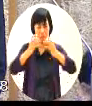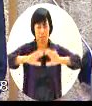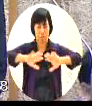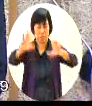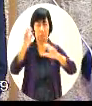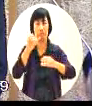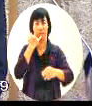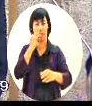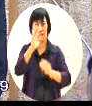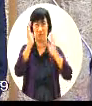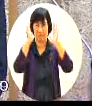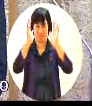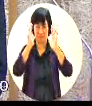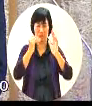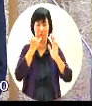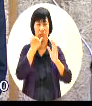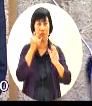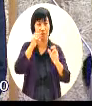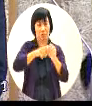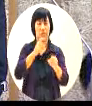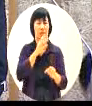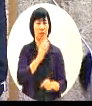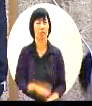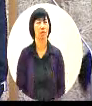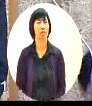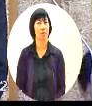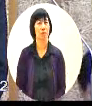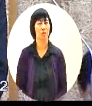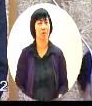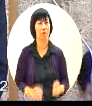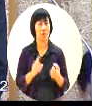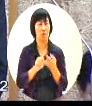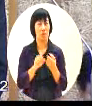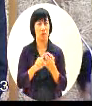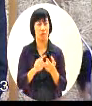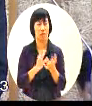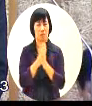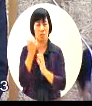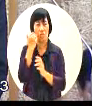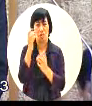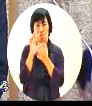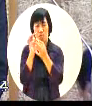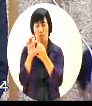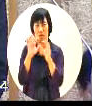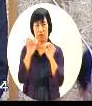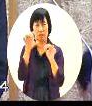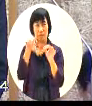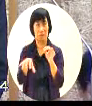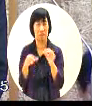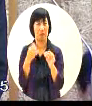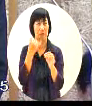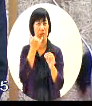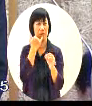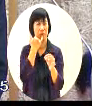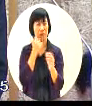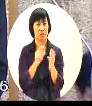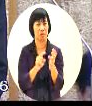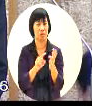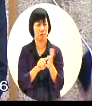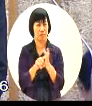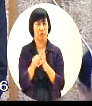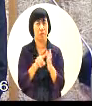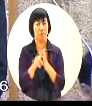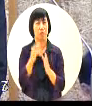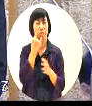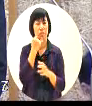较有进东的理由啦。啊，恁的新大过年拢嘛较会好，地方啊嘛好，中央的新大委员会接受。吼、啊，这